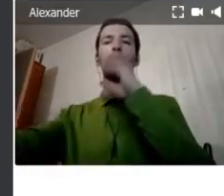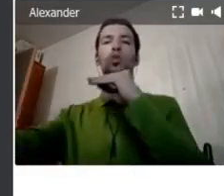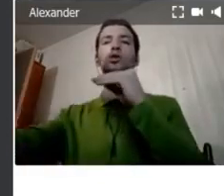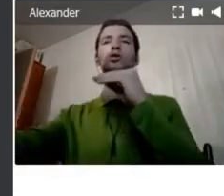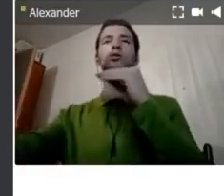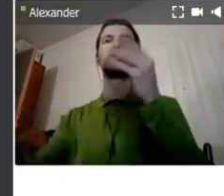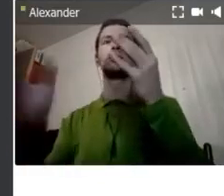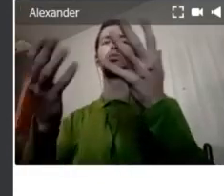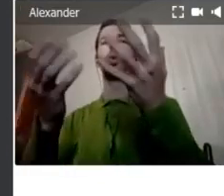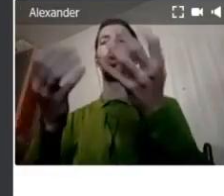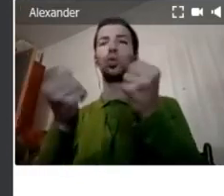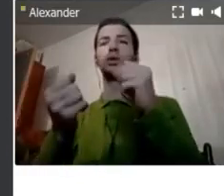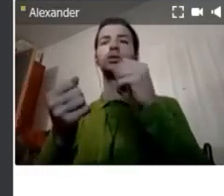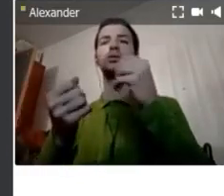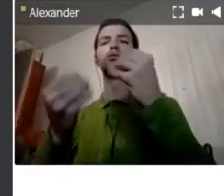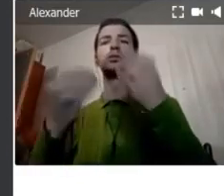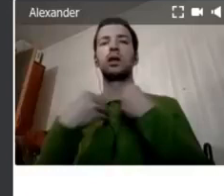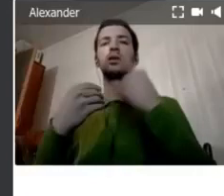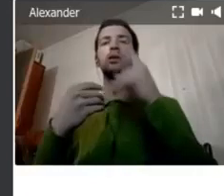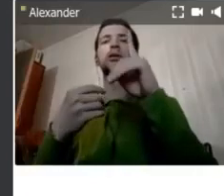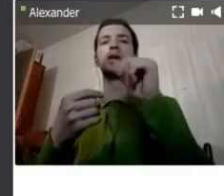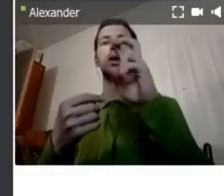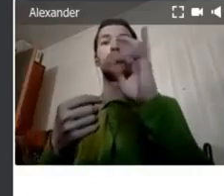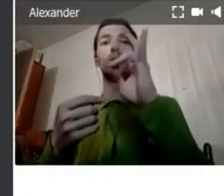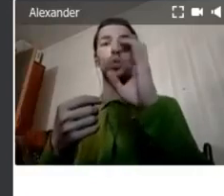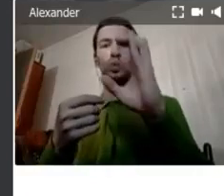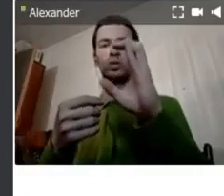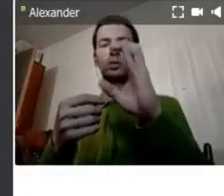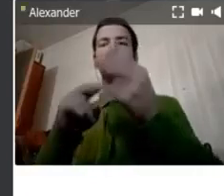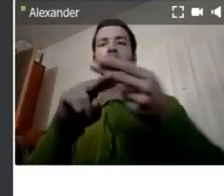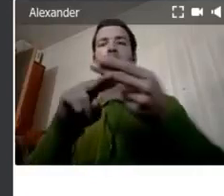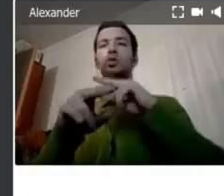банк. Если я рекомендую